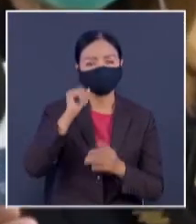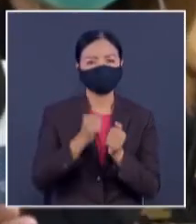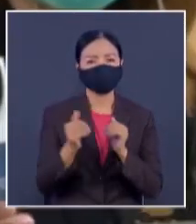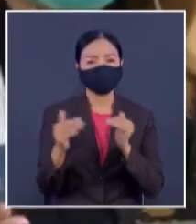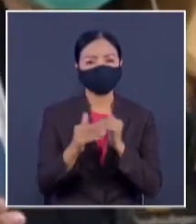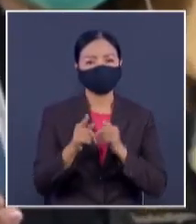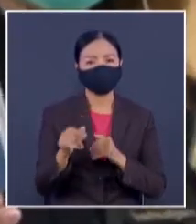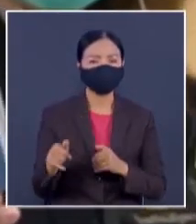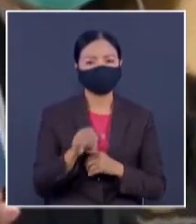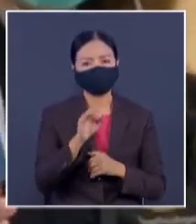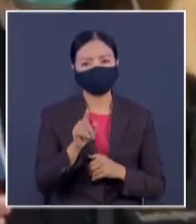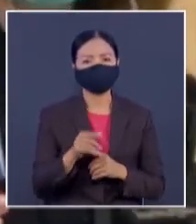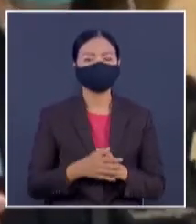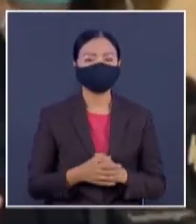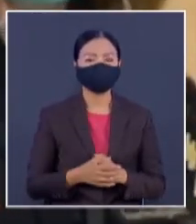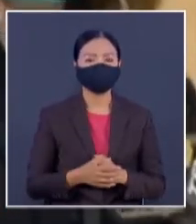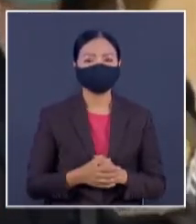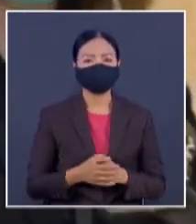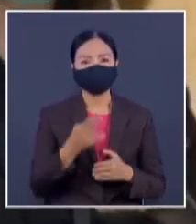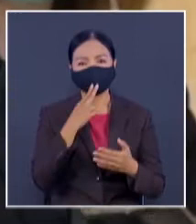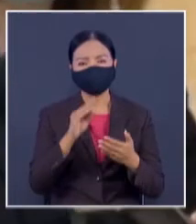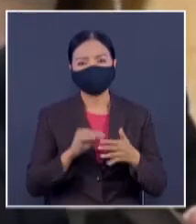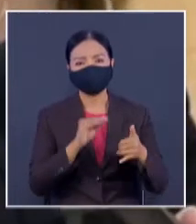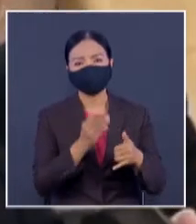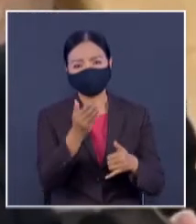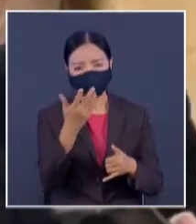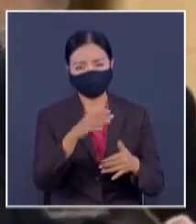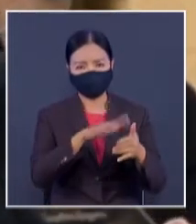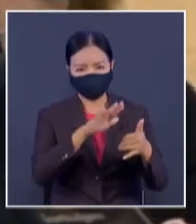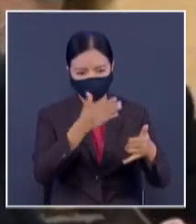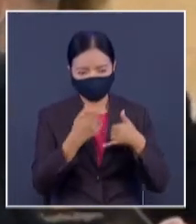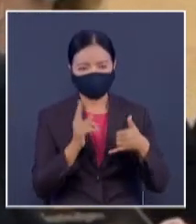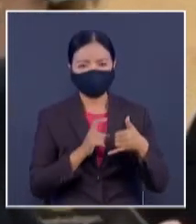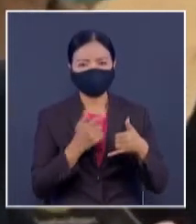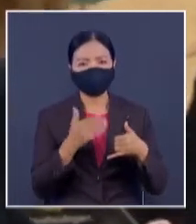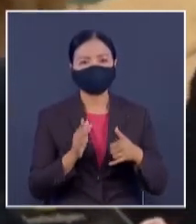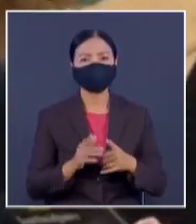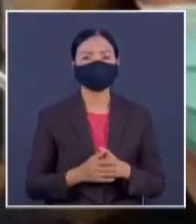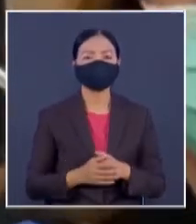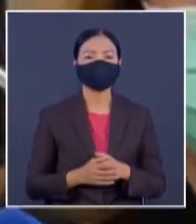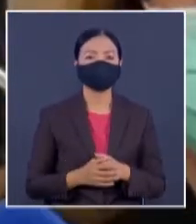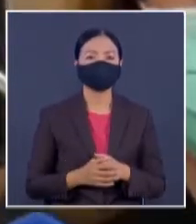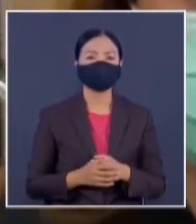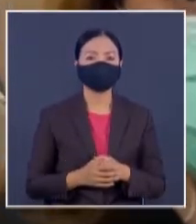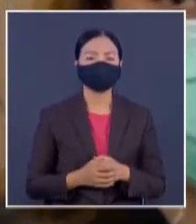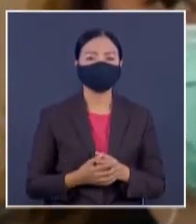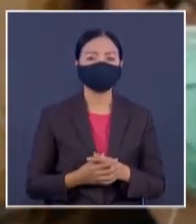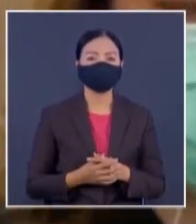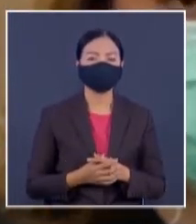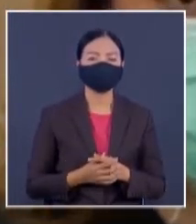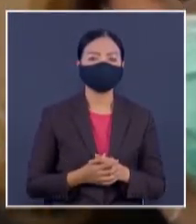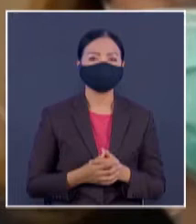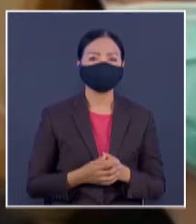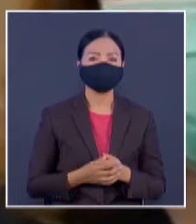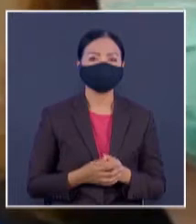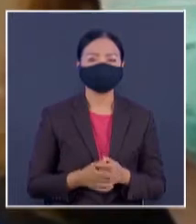รบอกว่าเบื้องต้นได้ส่งหนังสือไปถึงนายศิระเรียกตัวมาให้ปากคำกับพนักงานสอบสวนตามที่ปรากฏอยู่ในคลิปจริงๆเนี่ย